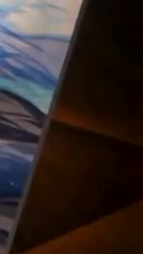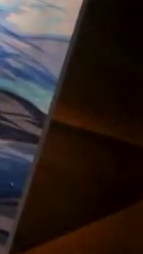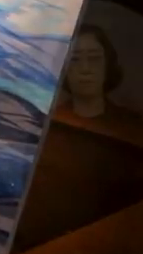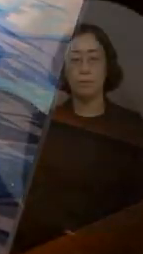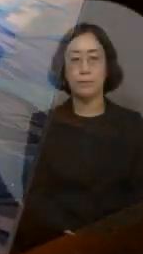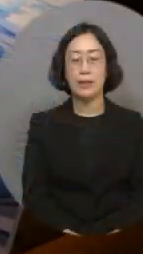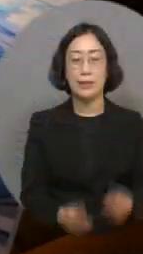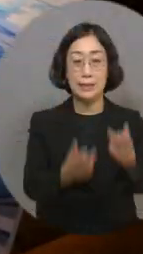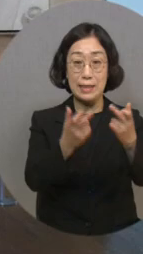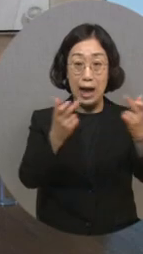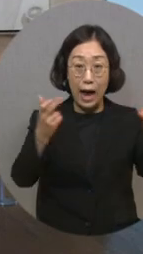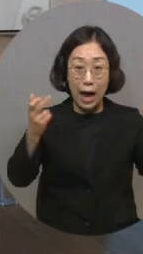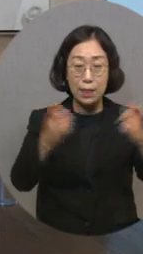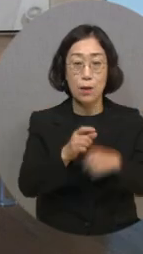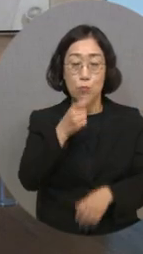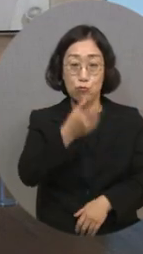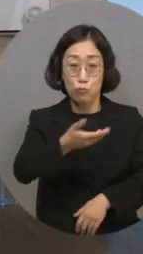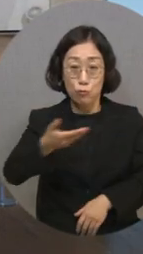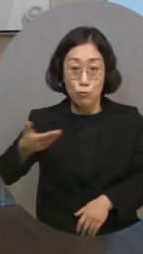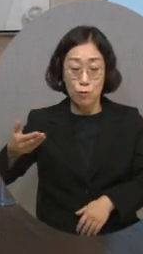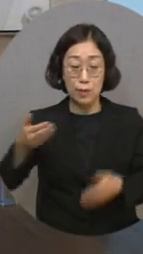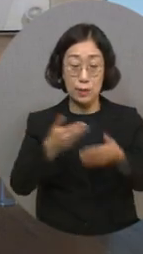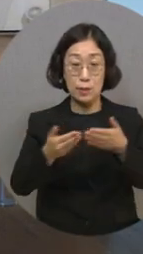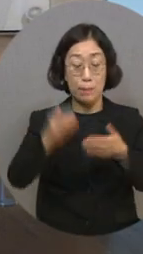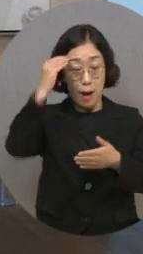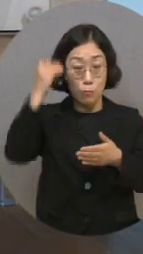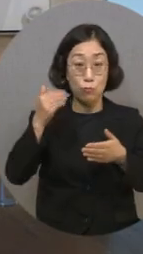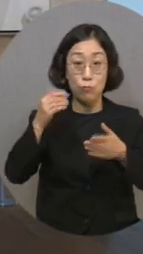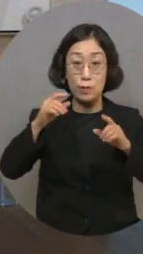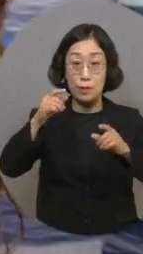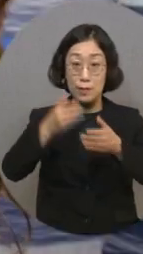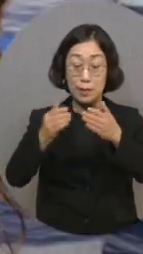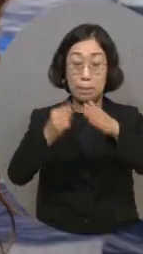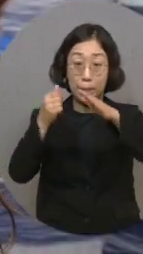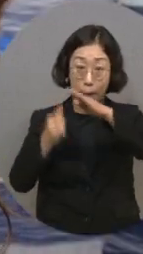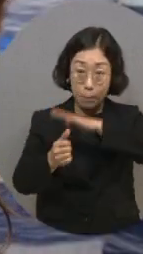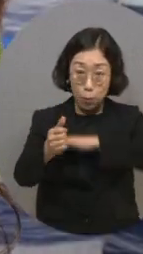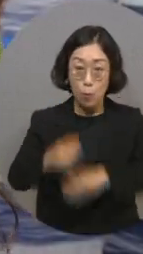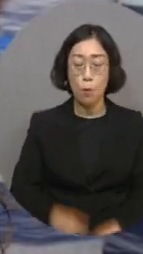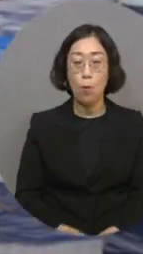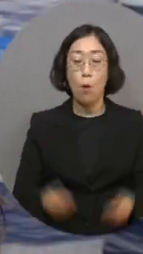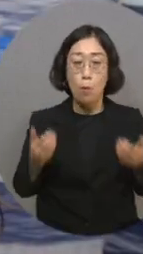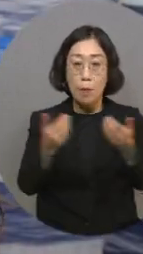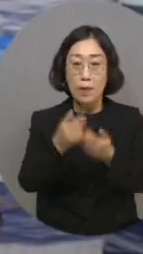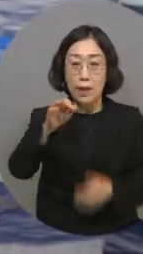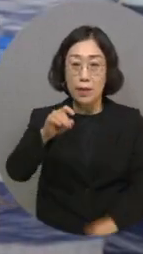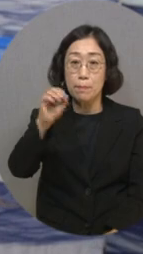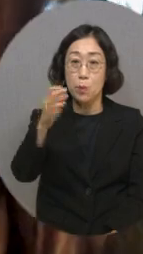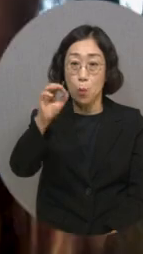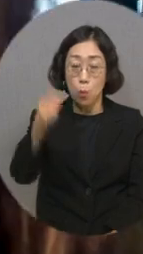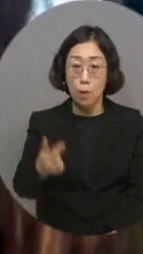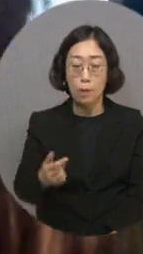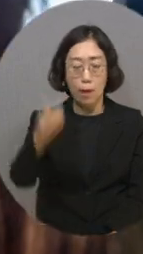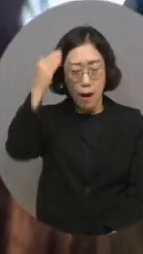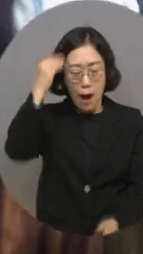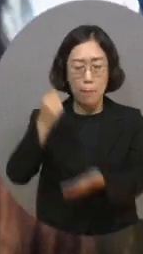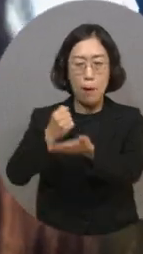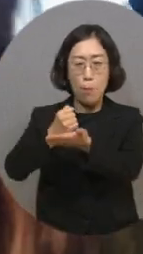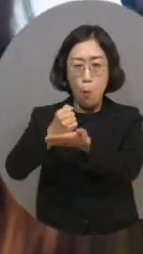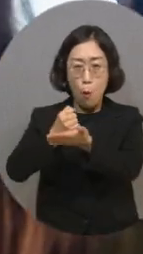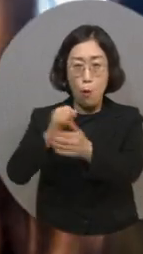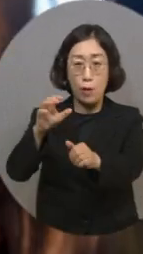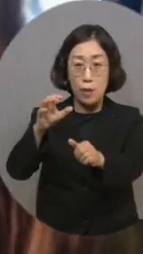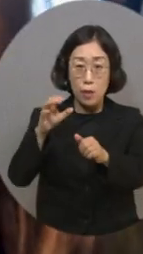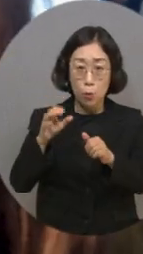산수를 그리는 수묵화가 한국화의 대표적인 모습이라면 김용원 작가는 먹으로 그린 전형적인